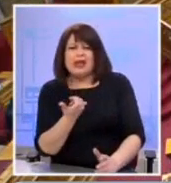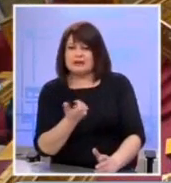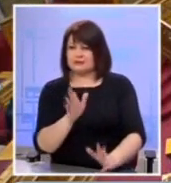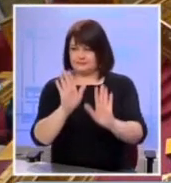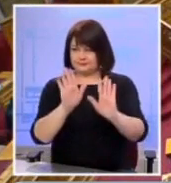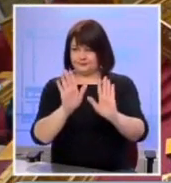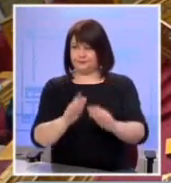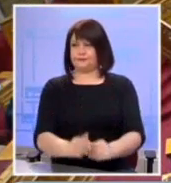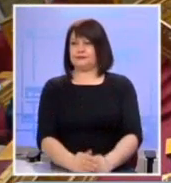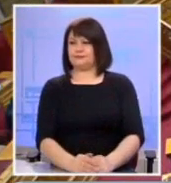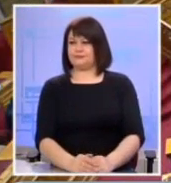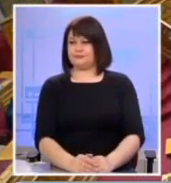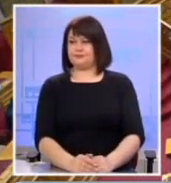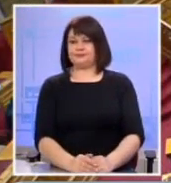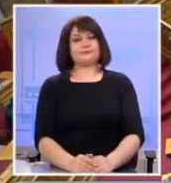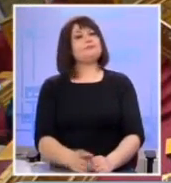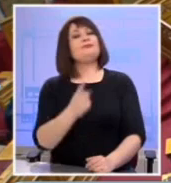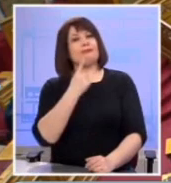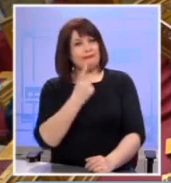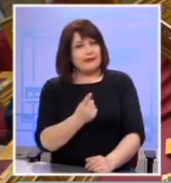Λέγεται λοιπόν,